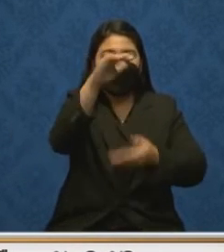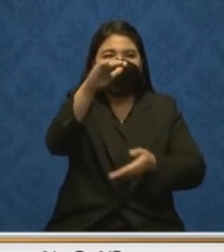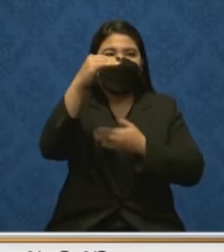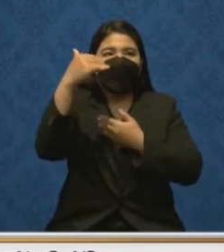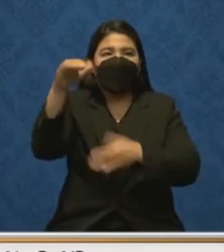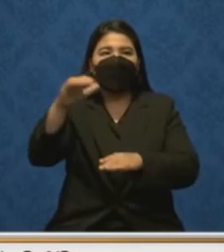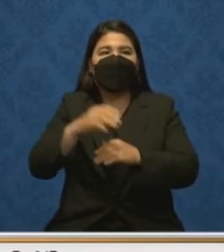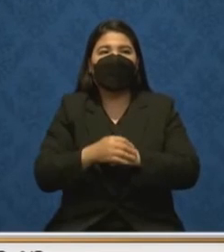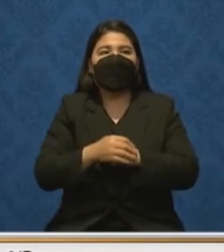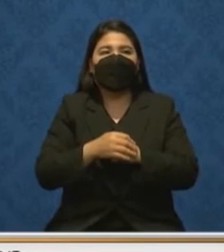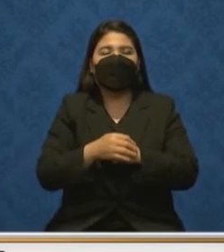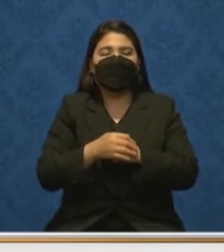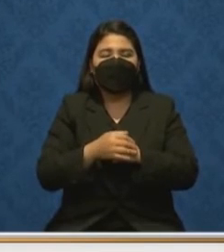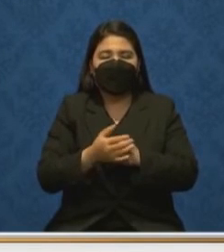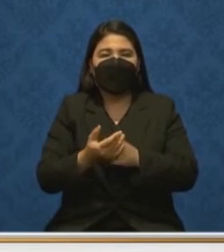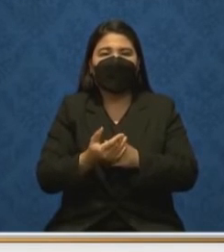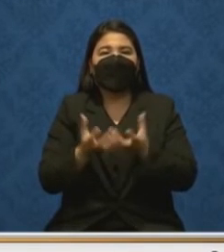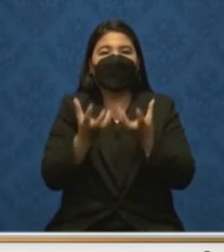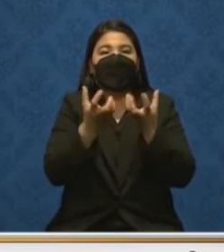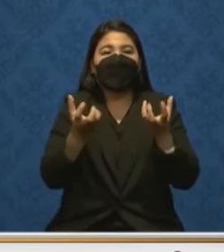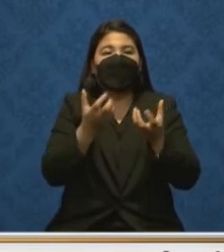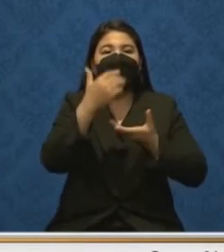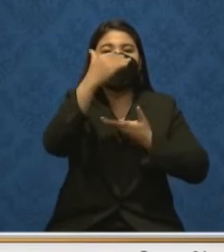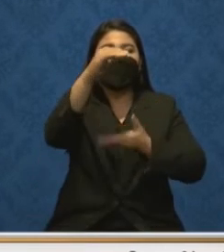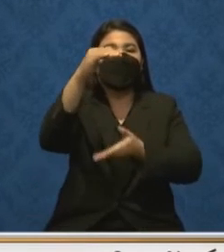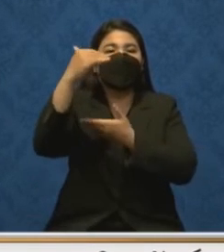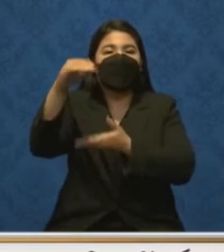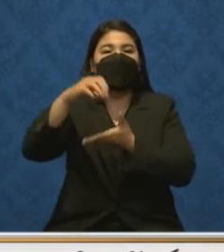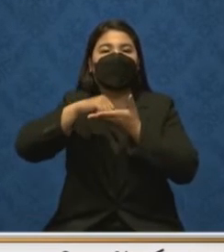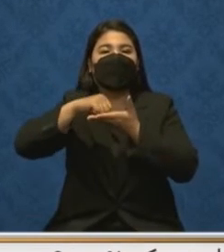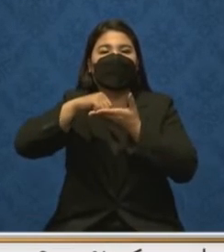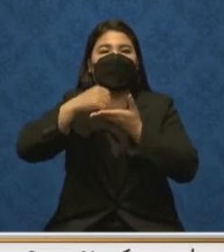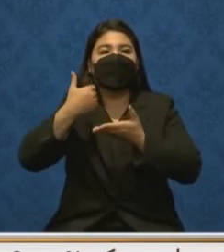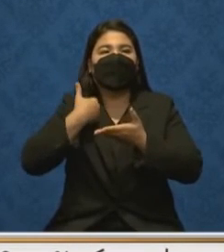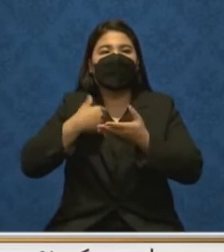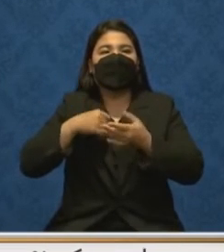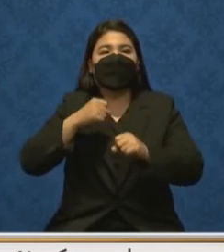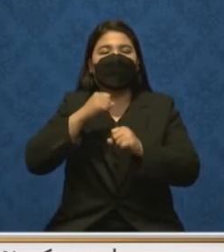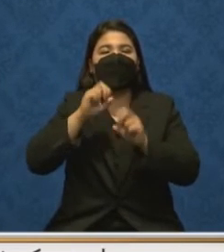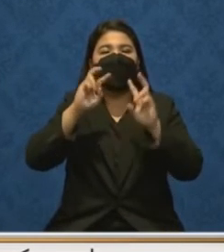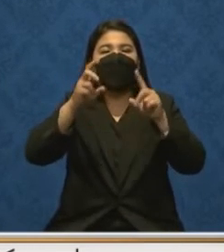ที่ผ่านมาเราส่งออกสินค้ากับบริการ แต่ต่ไปตองมข้อ 3 Soft Power